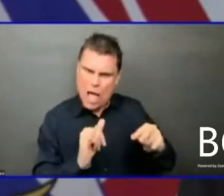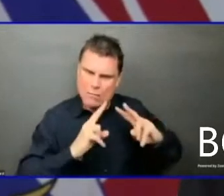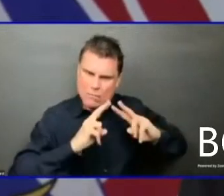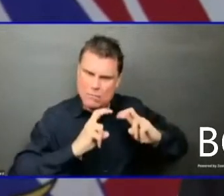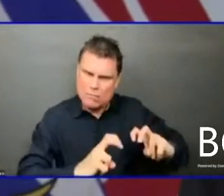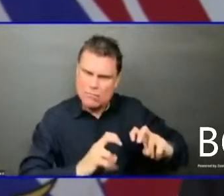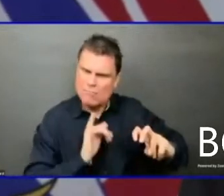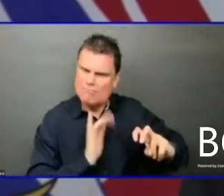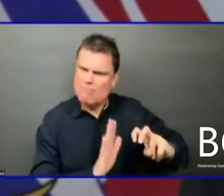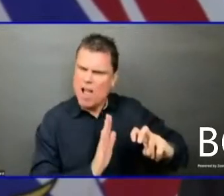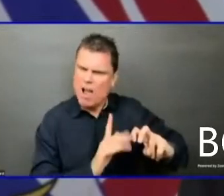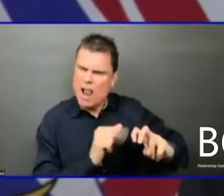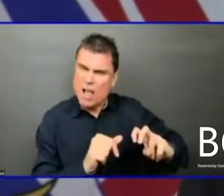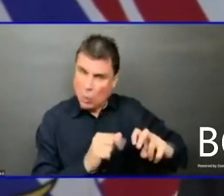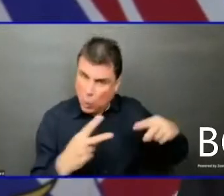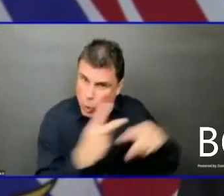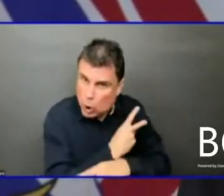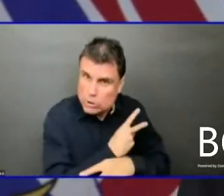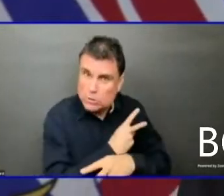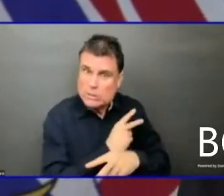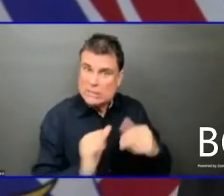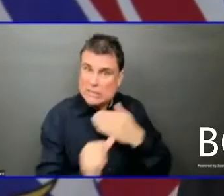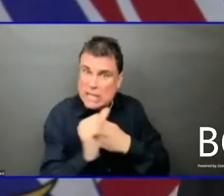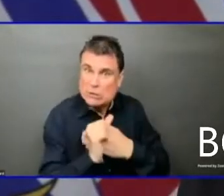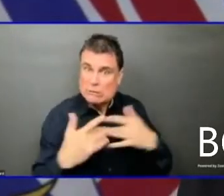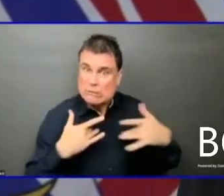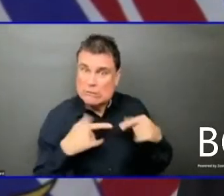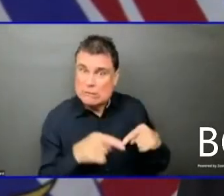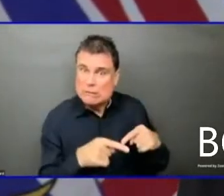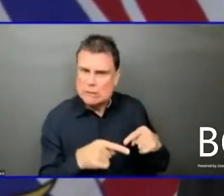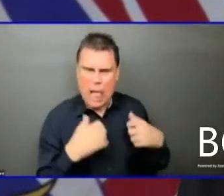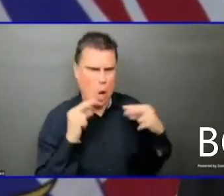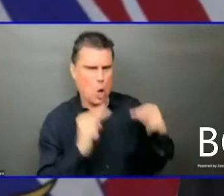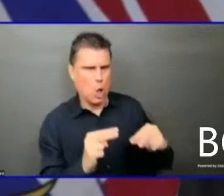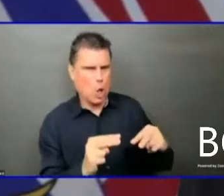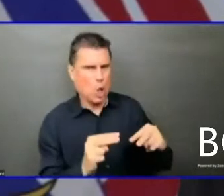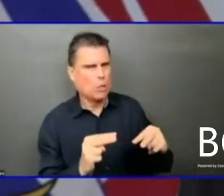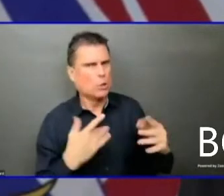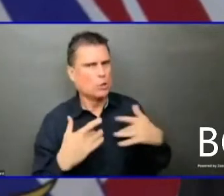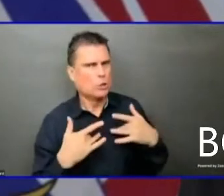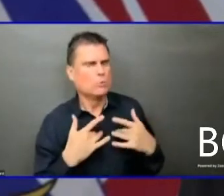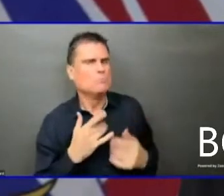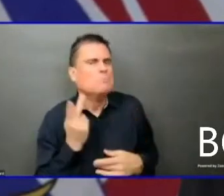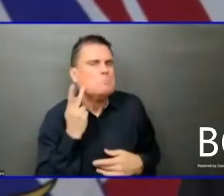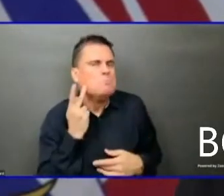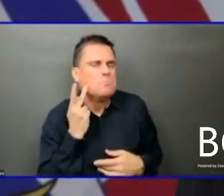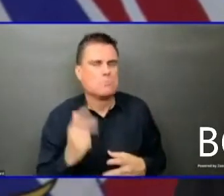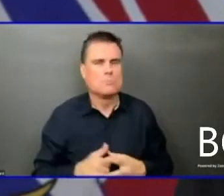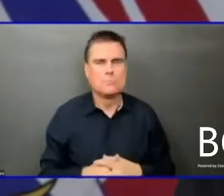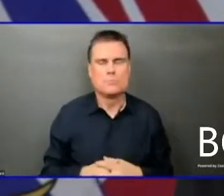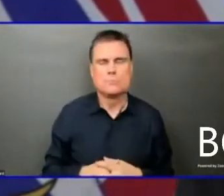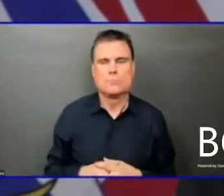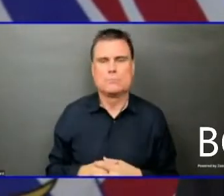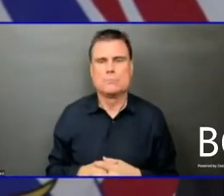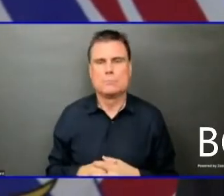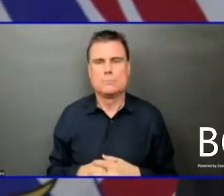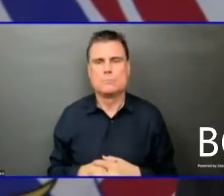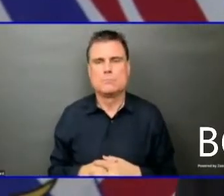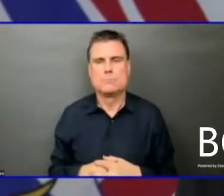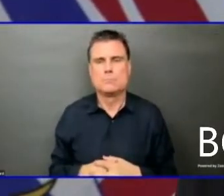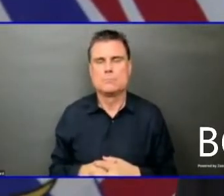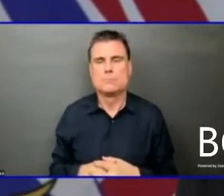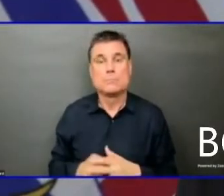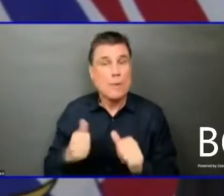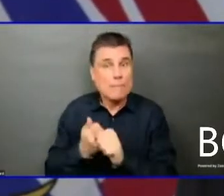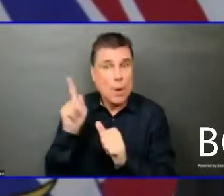one? Yes, please. I wondered if there is any particular precautions that need to be taken 那